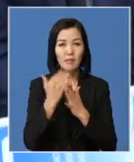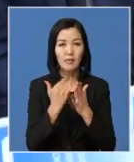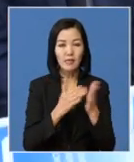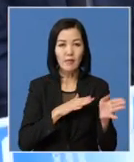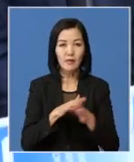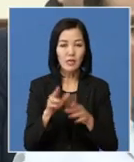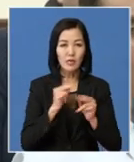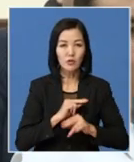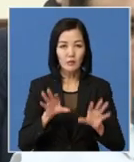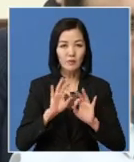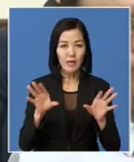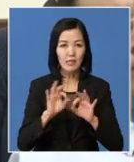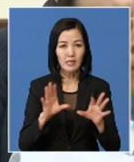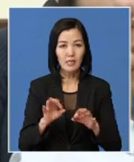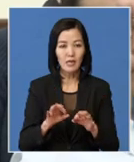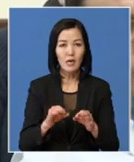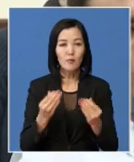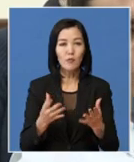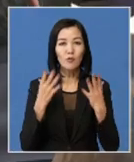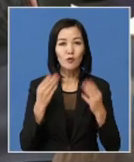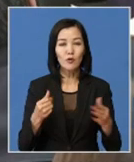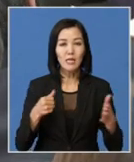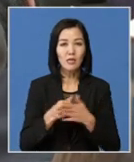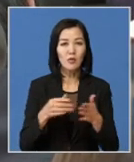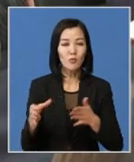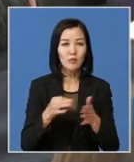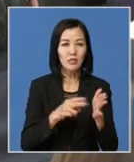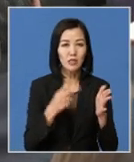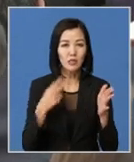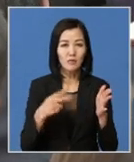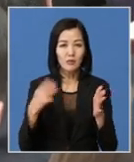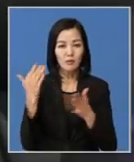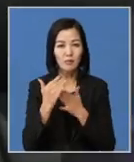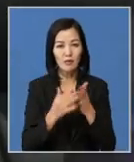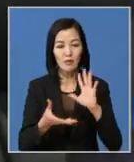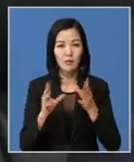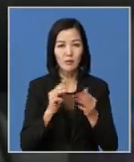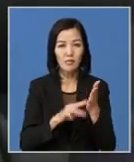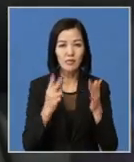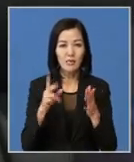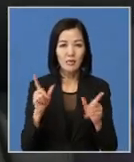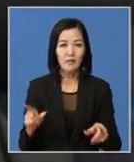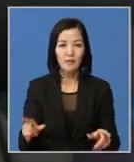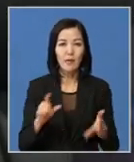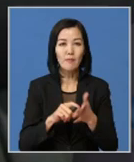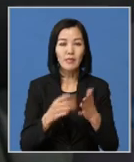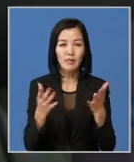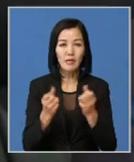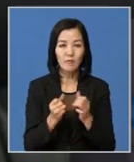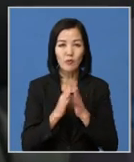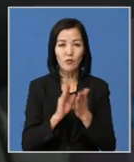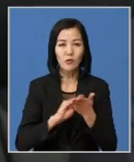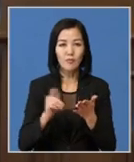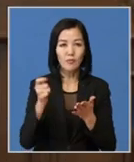жұмыс барысын баяндады. Оның айтуынша, осы күнге дейін облыста 7-20-25 бағдарламасы бойынша 82 адам пәтер алуға өтінім